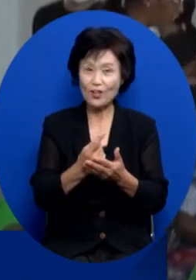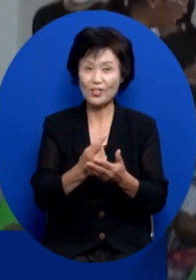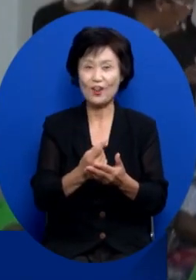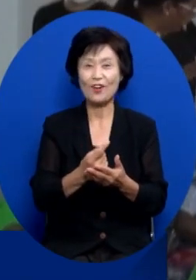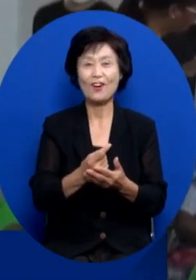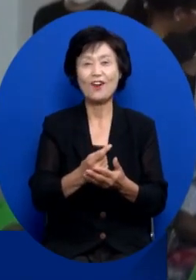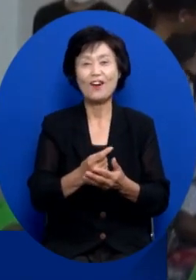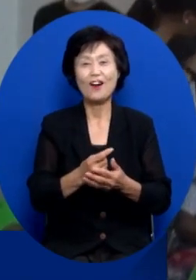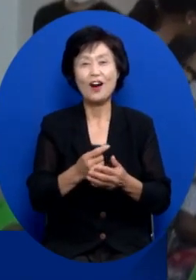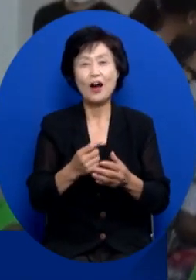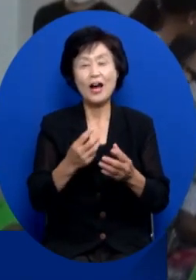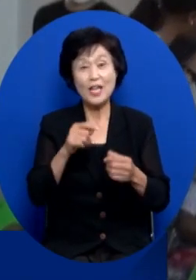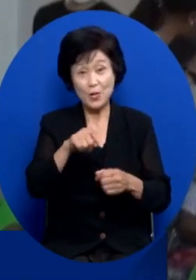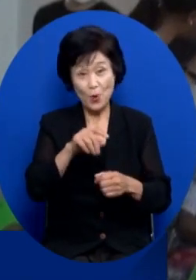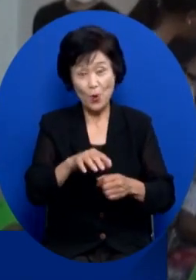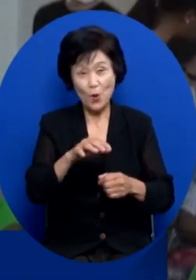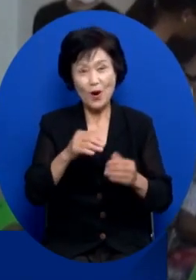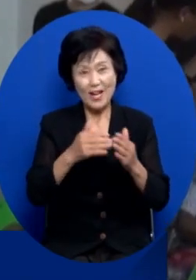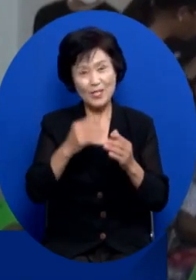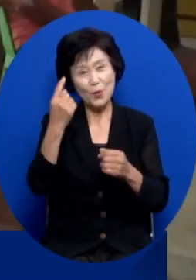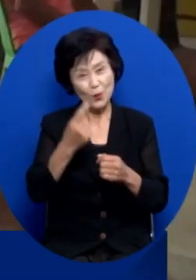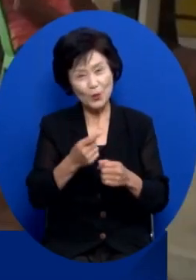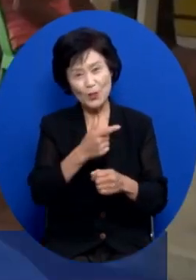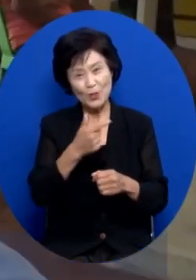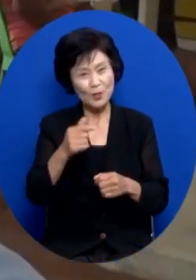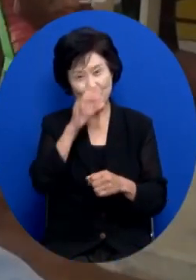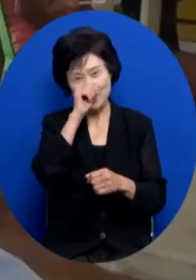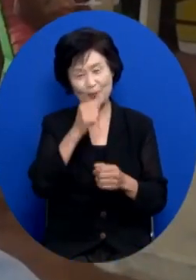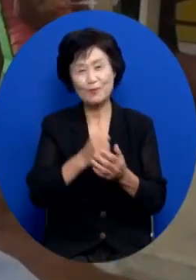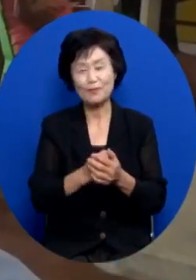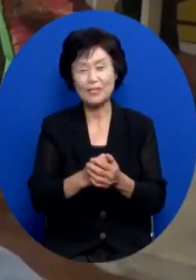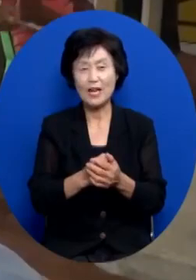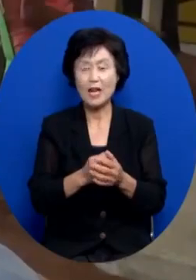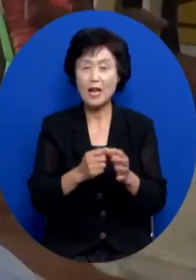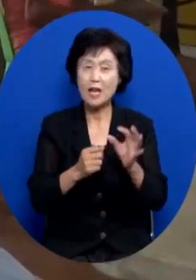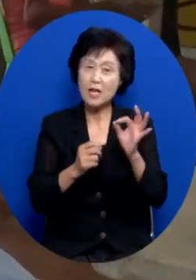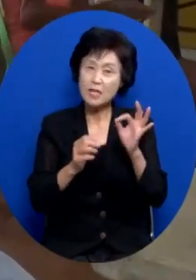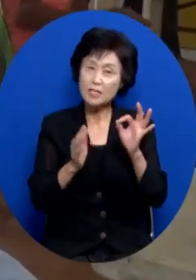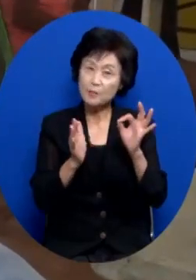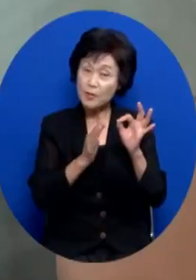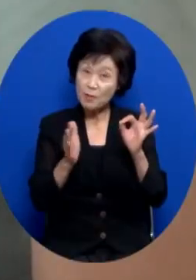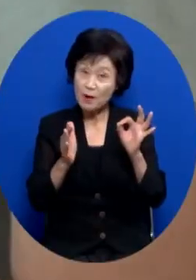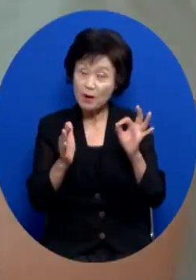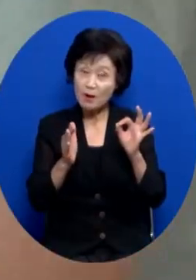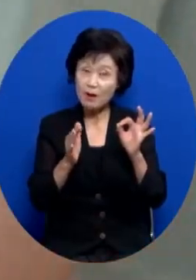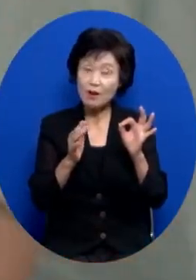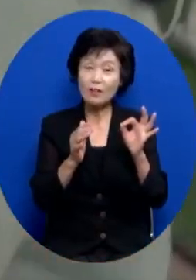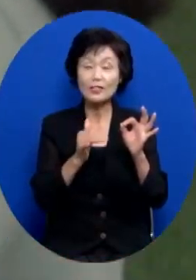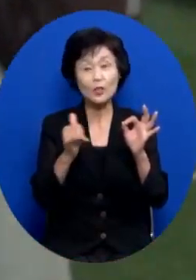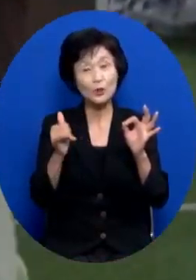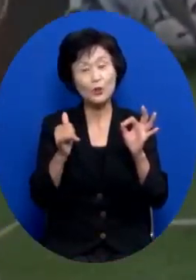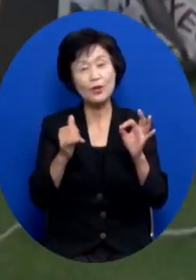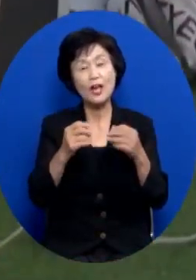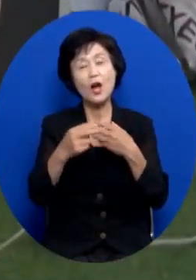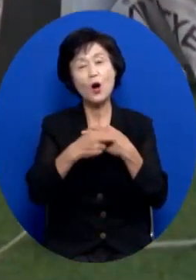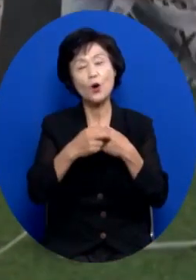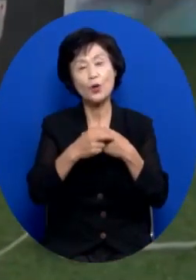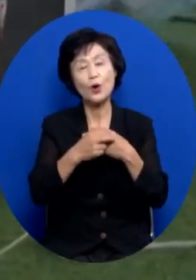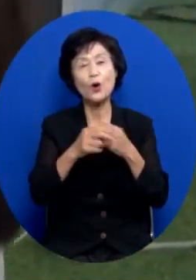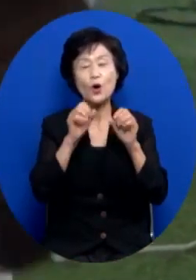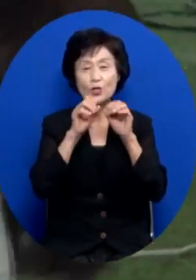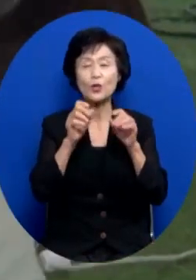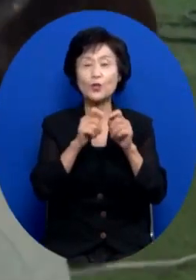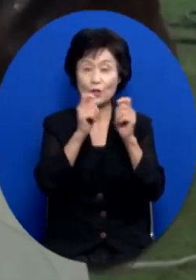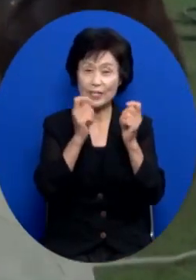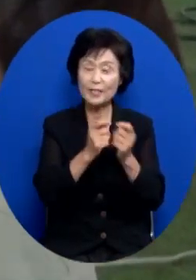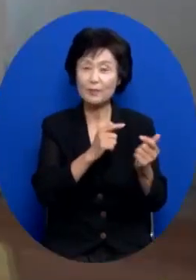있어서 이곳까지 방문해 주셨습니다. 10여 명의 의료 선교 팀원들은 각자의 자리에서 기본 검진과 약